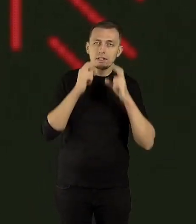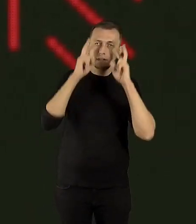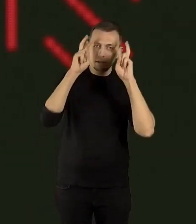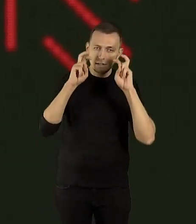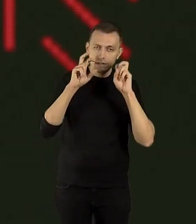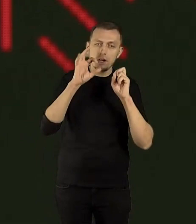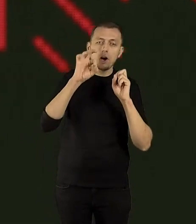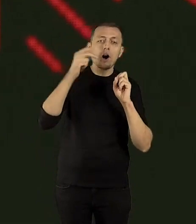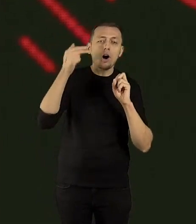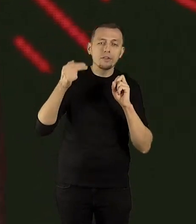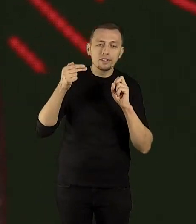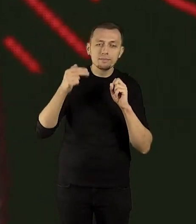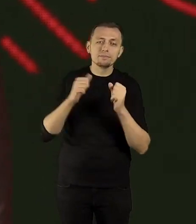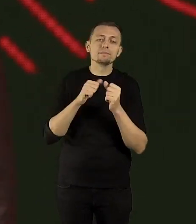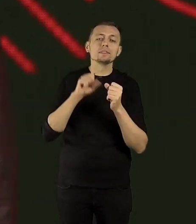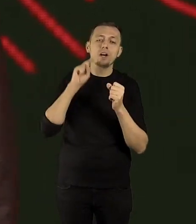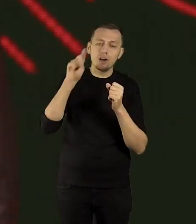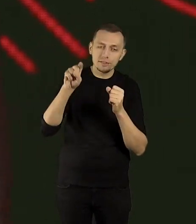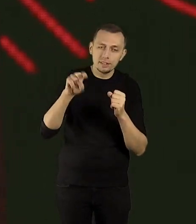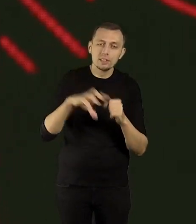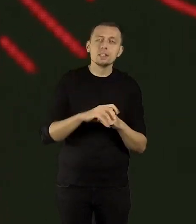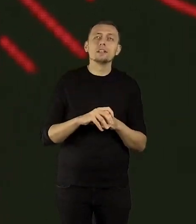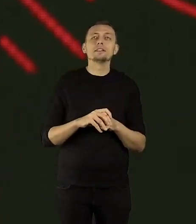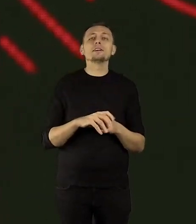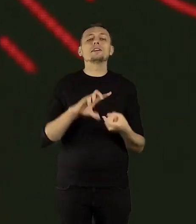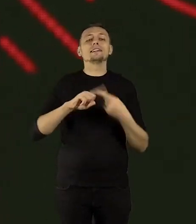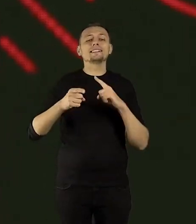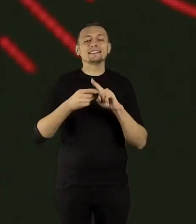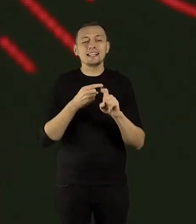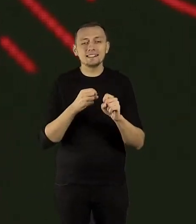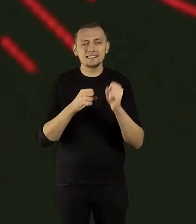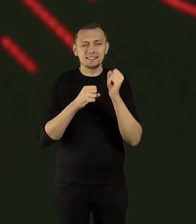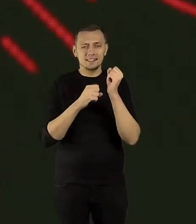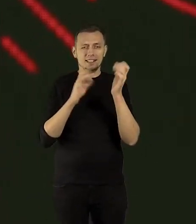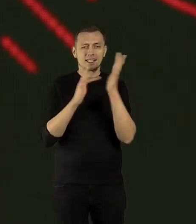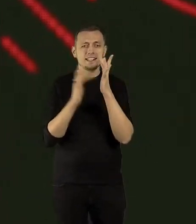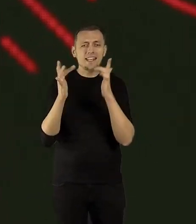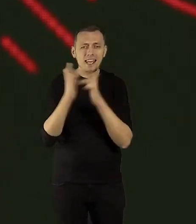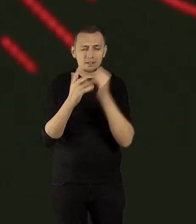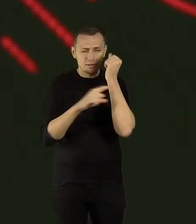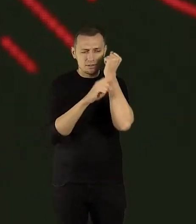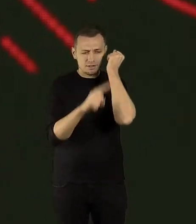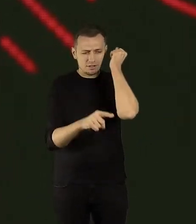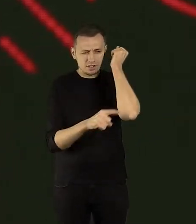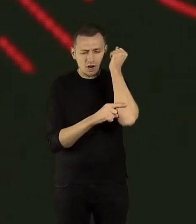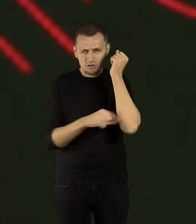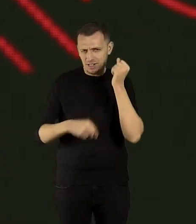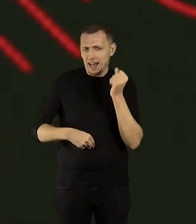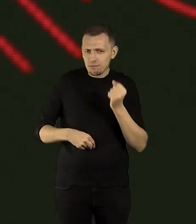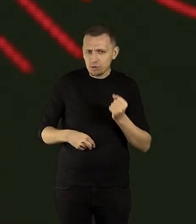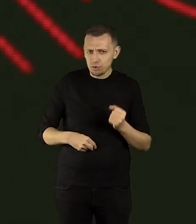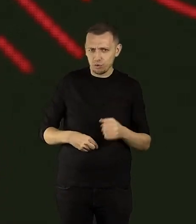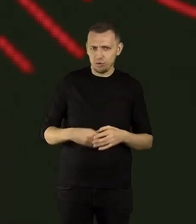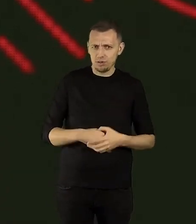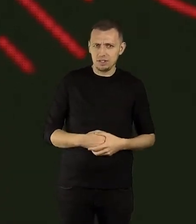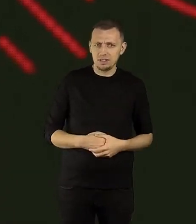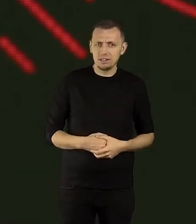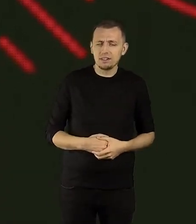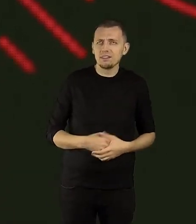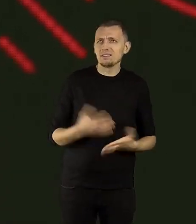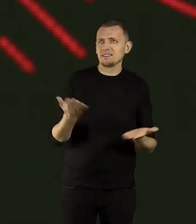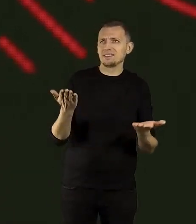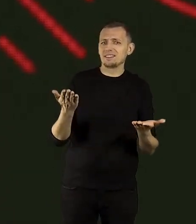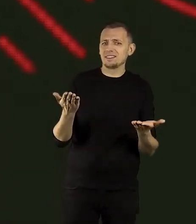tym momencie Pan Jezus dopiero rośnie w jej ciele. Jak ona może mówić w przeszłości o tym, co